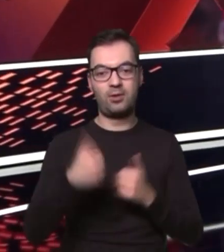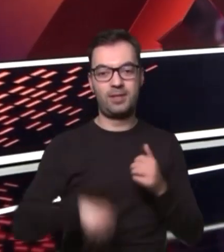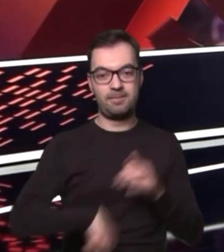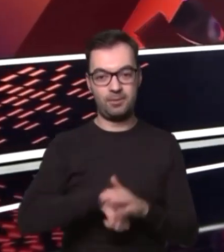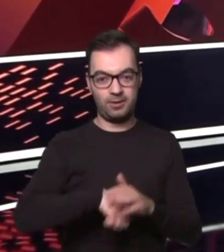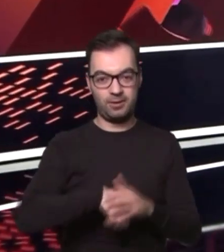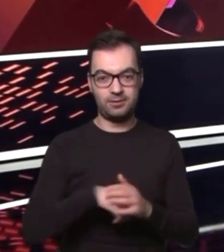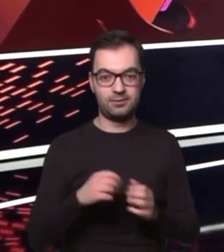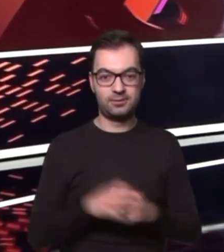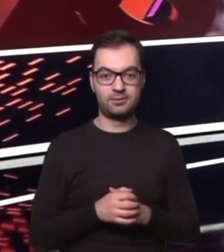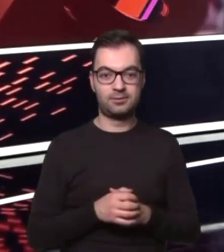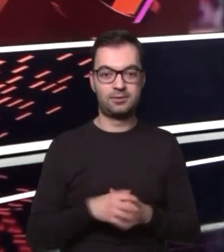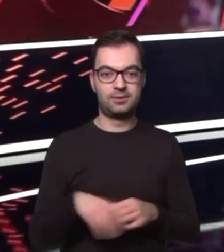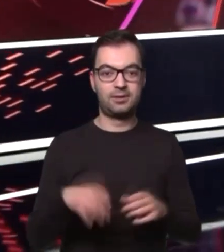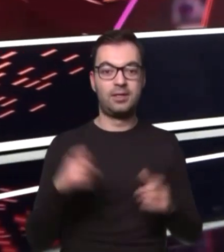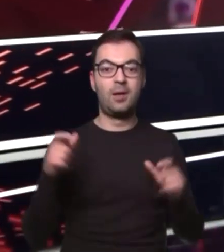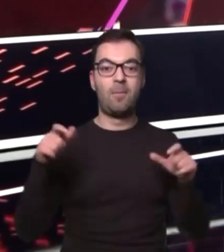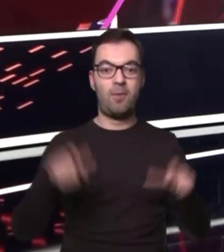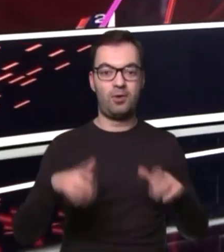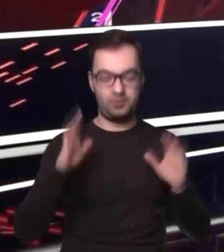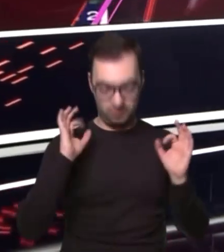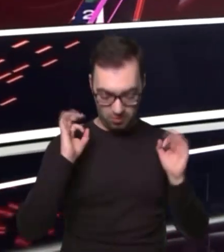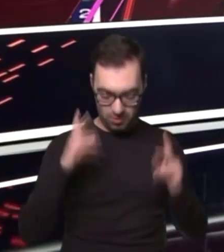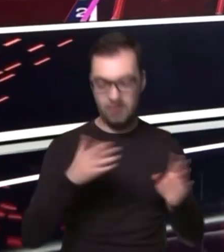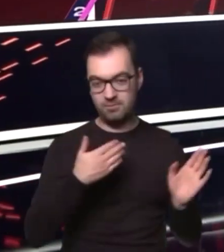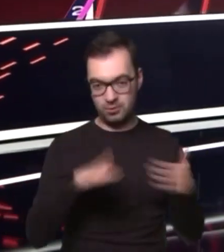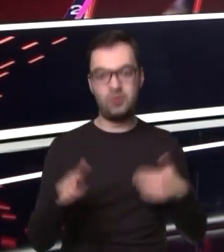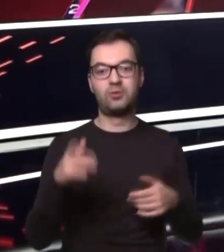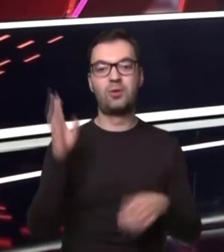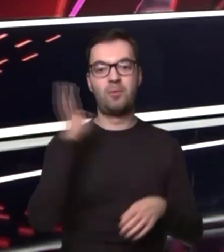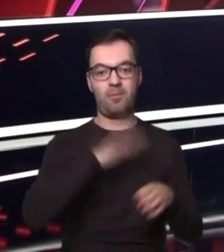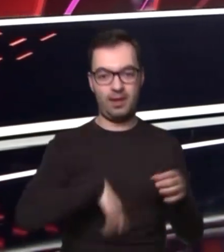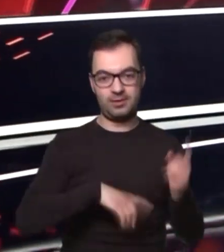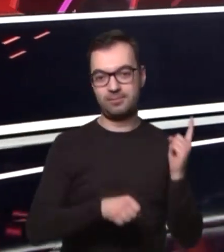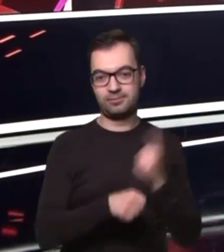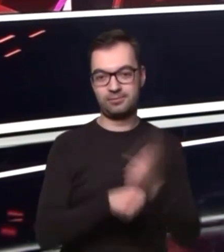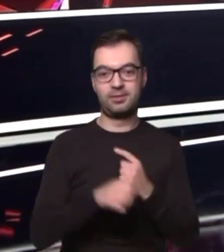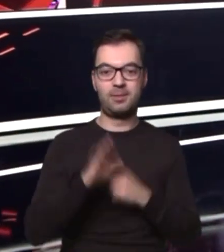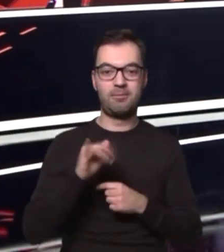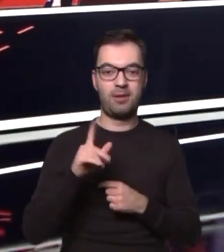Na boisku wszystko się już zgadza. Katalończycy pokonali Athletic Bilbao 1-0.